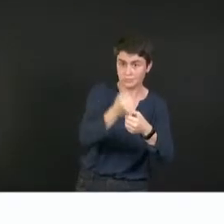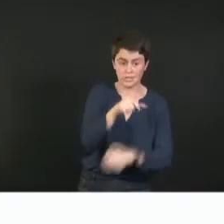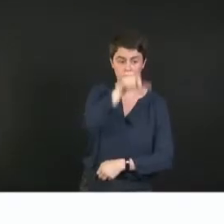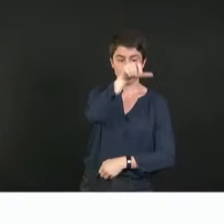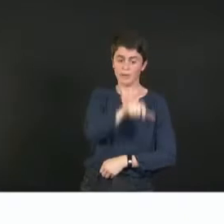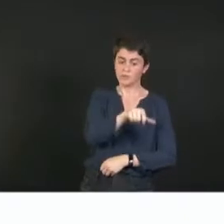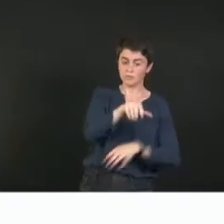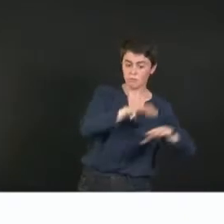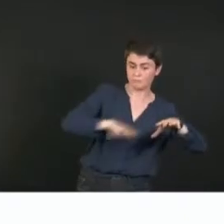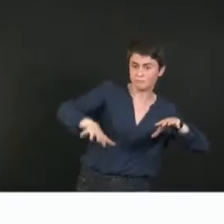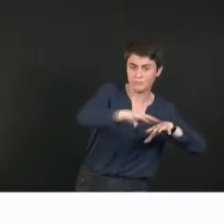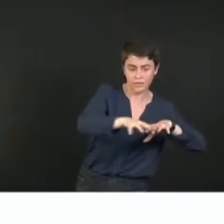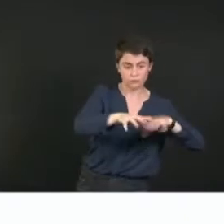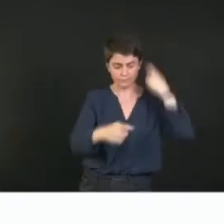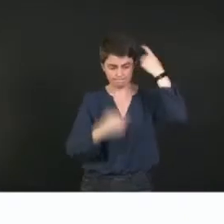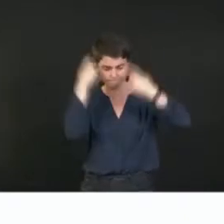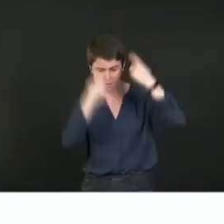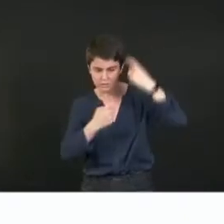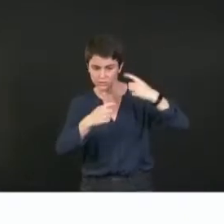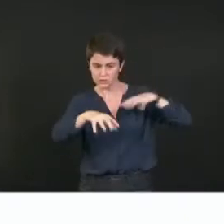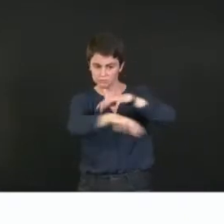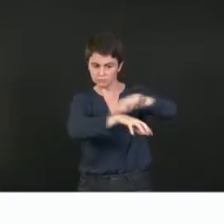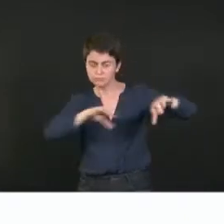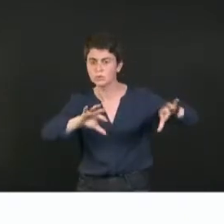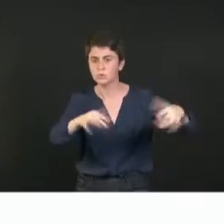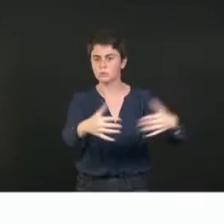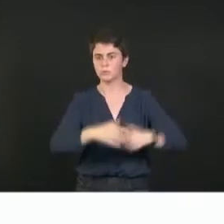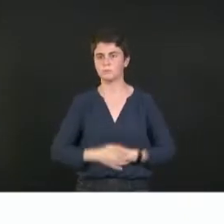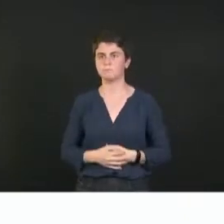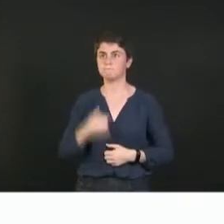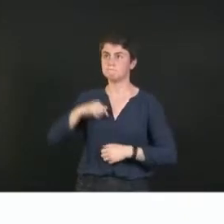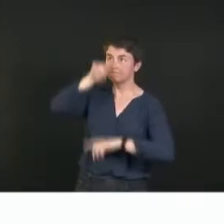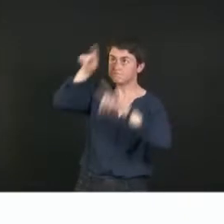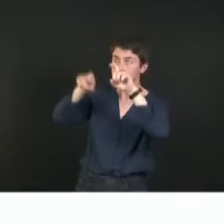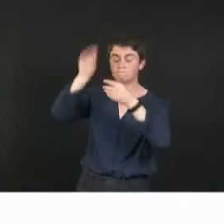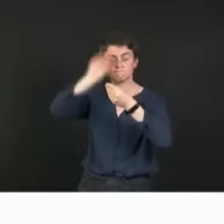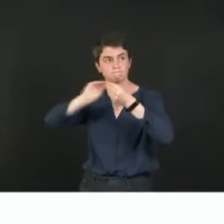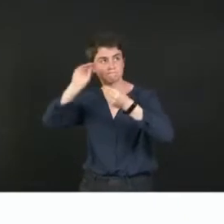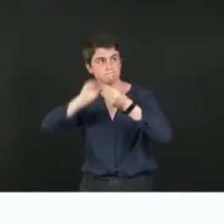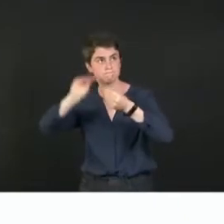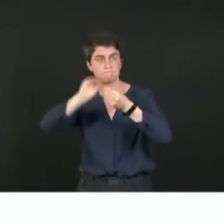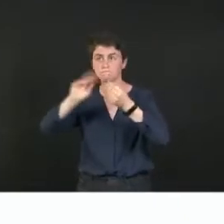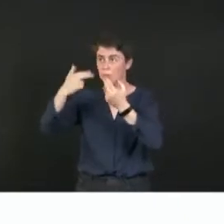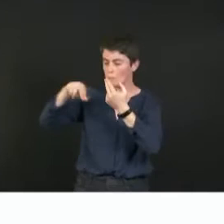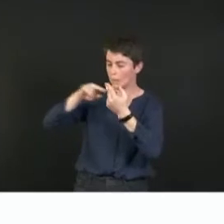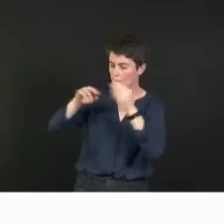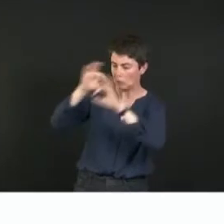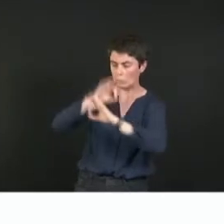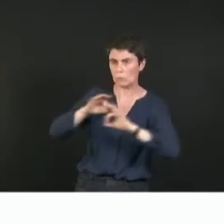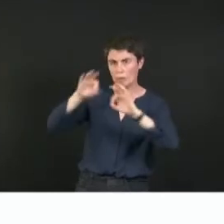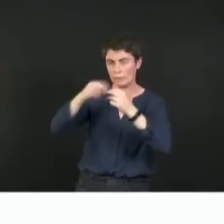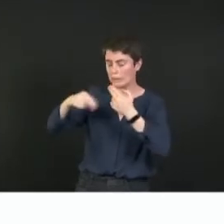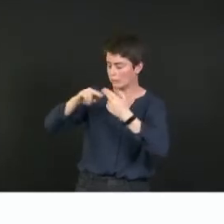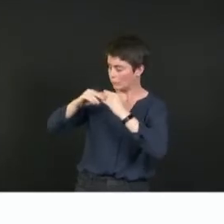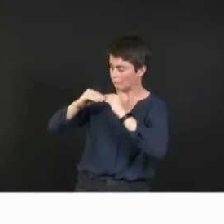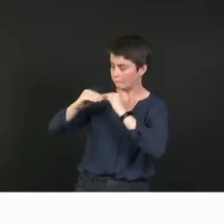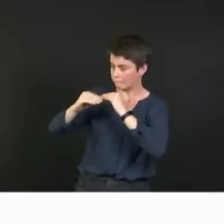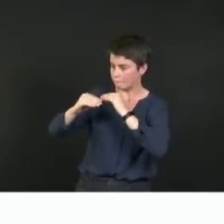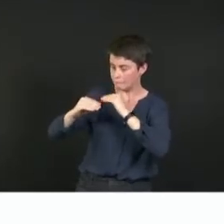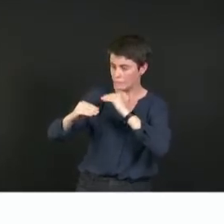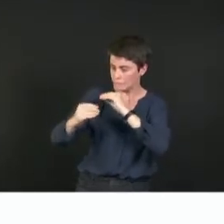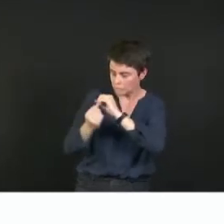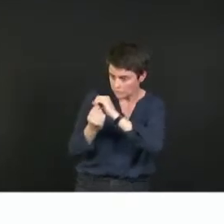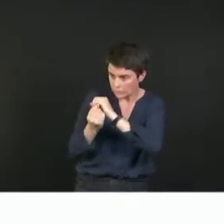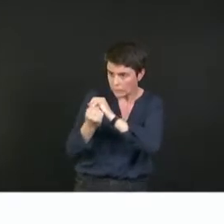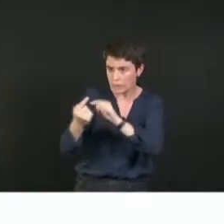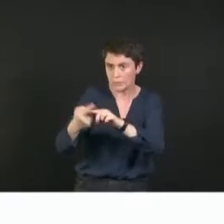voilà, on ne voulait plus attendre de réponses qui ne viennent pas, qui tardent encore à venir, même si les choses évoluent. Et donc, avec Alain Bornarel, qui est un